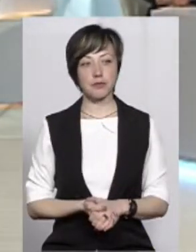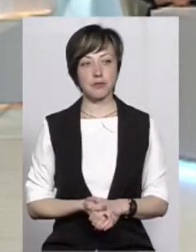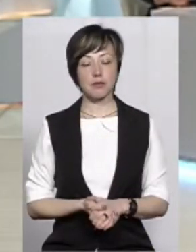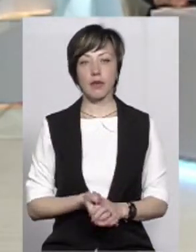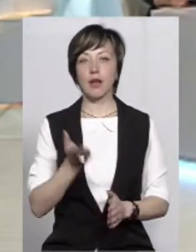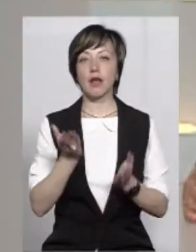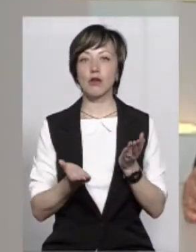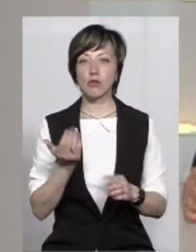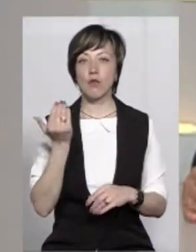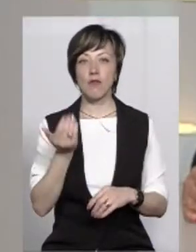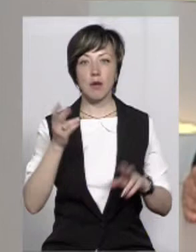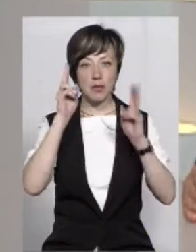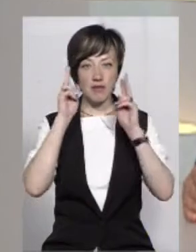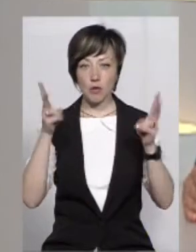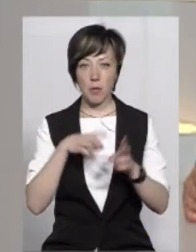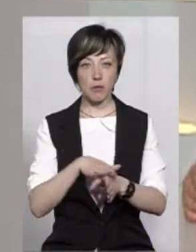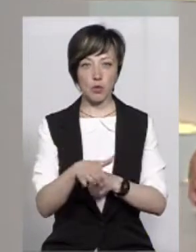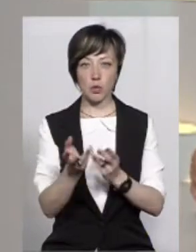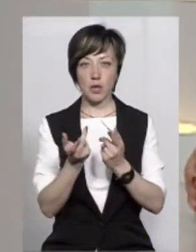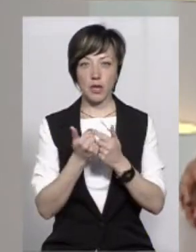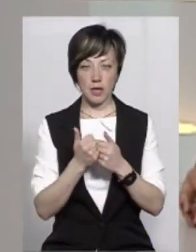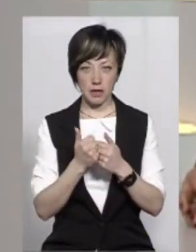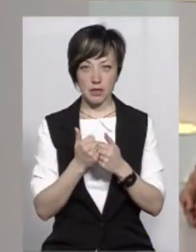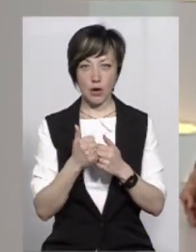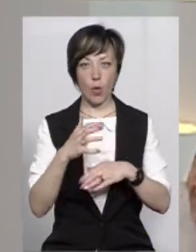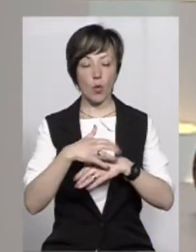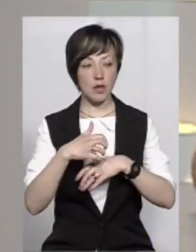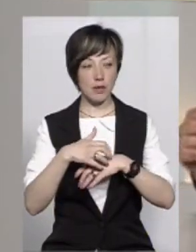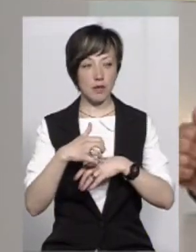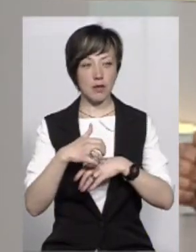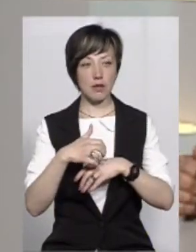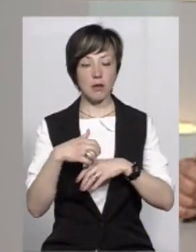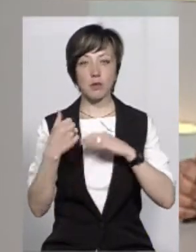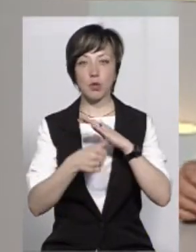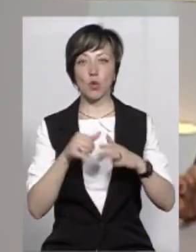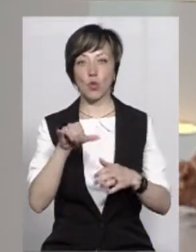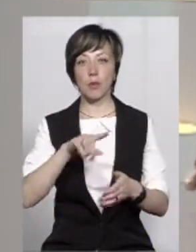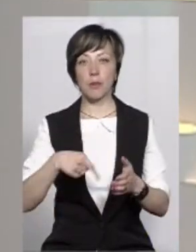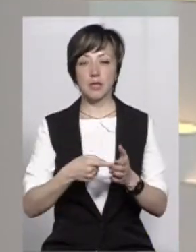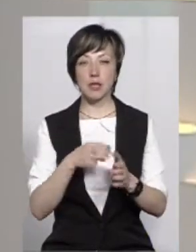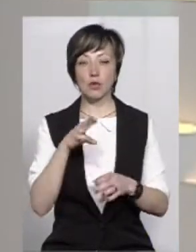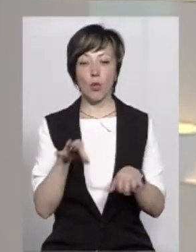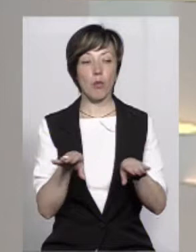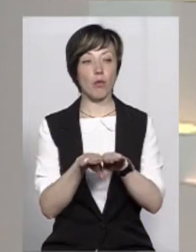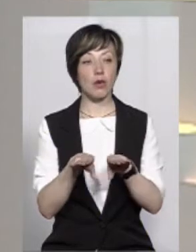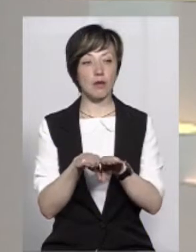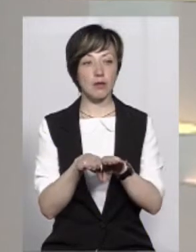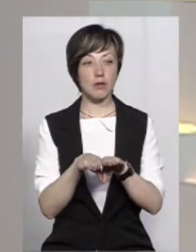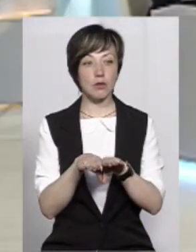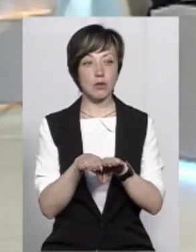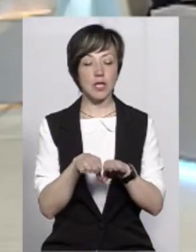А якщо вам невідома абсолютна кількість котів безпритульних у місті, то порівняно